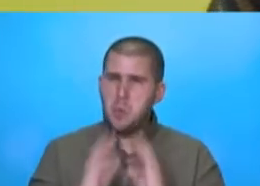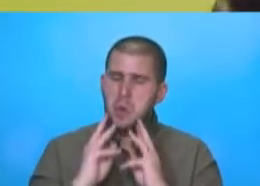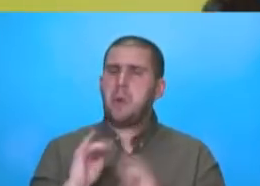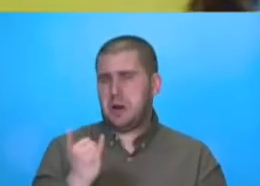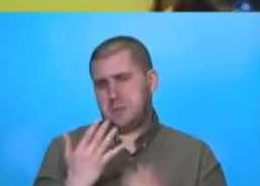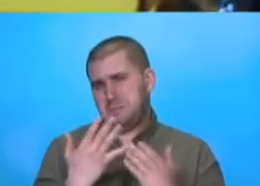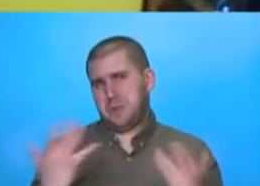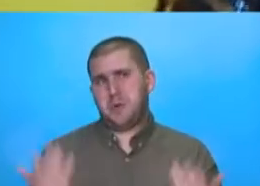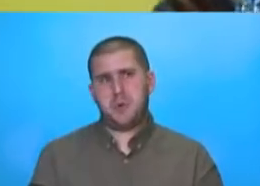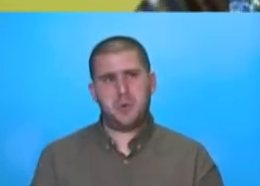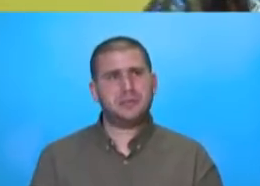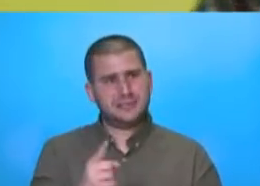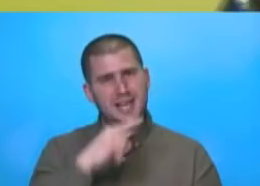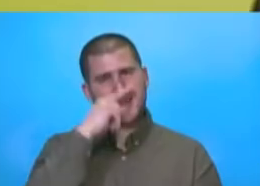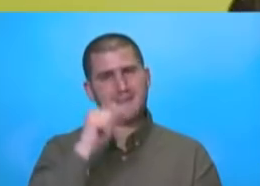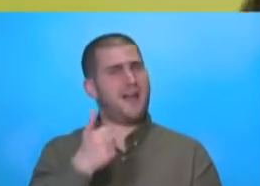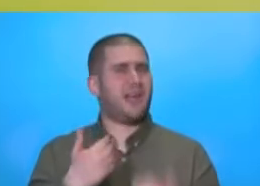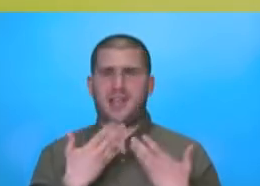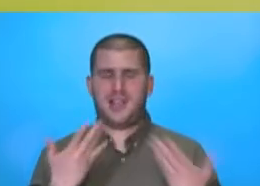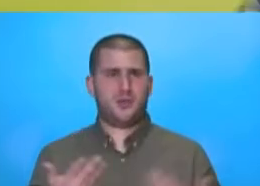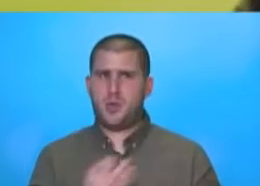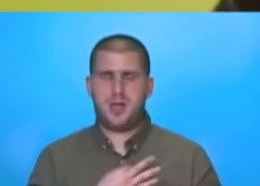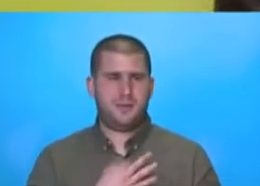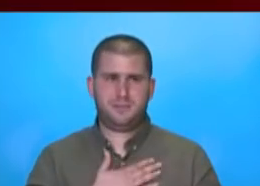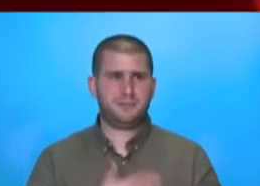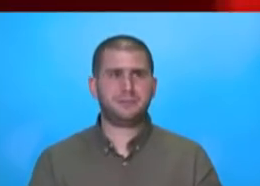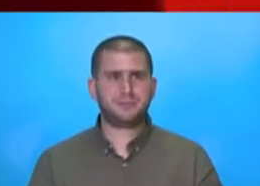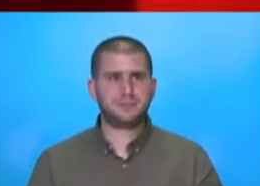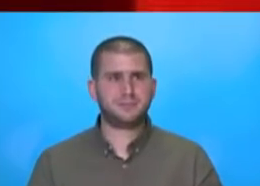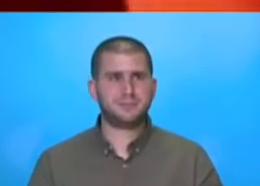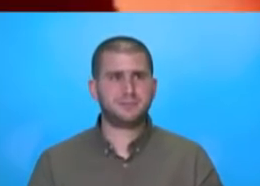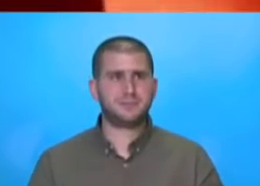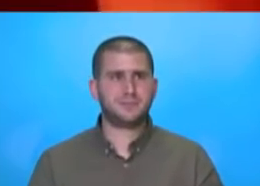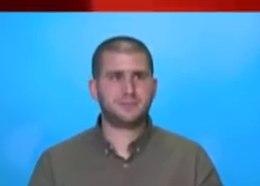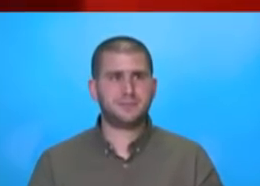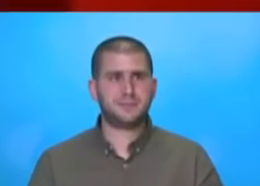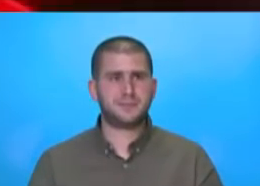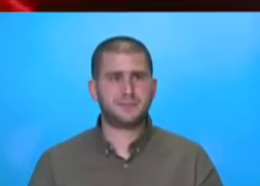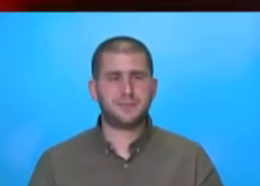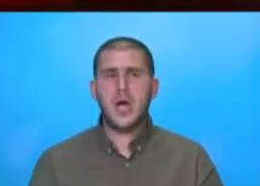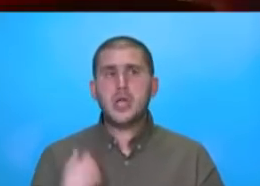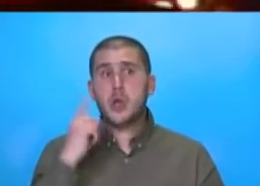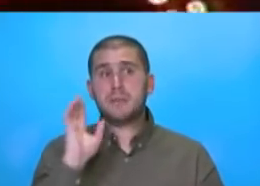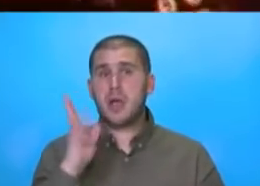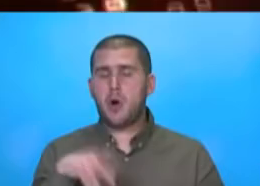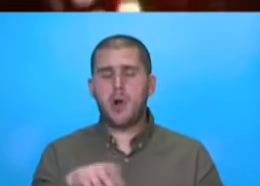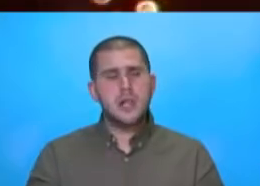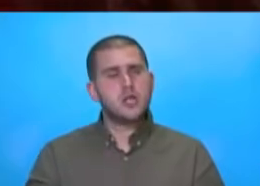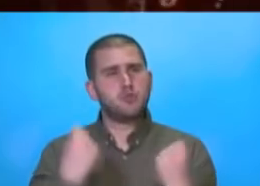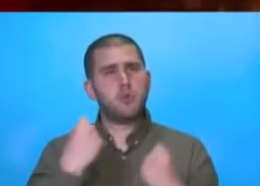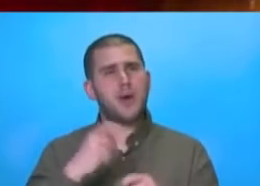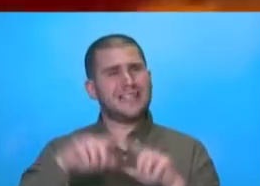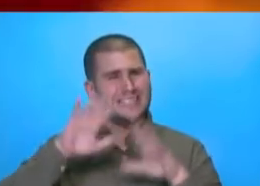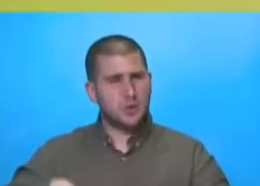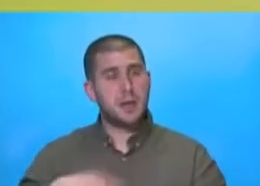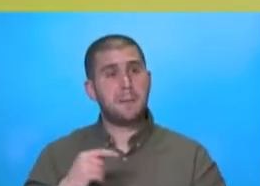ברור. כאילו, זה הגאווה הכי גדולה שיש. לא יודעת אם זה יכול לנפץ גזענות, כי גזענות תמיד